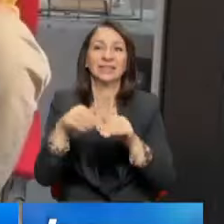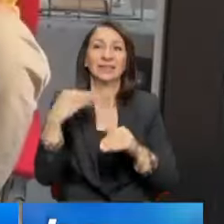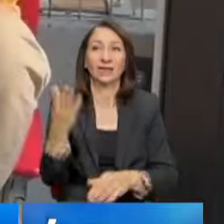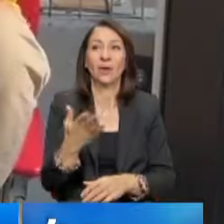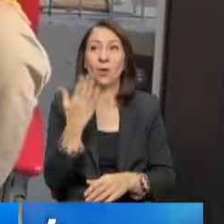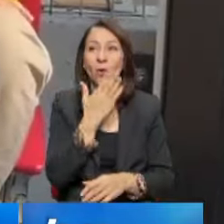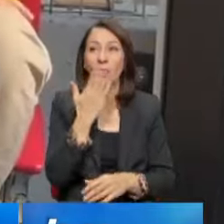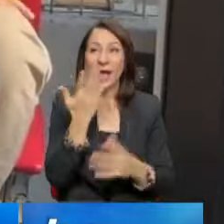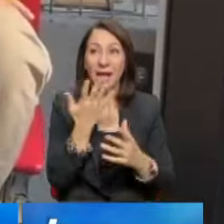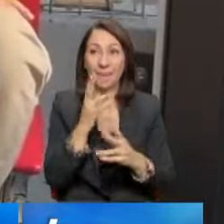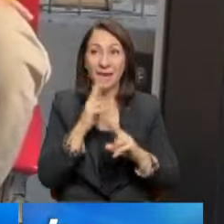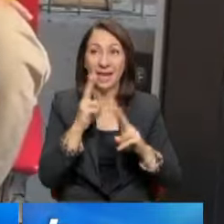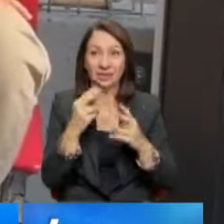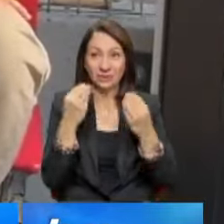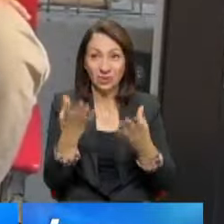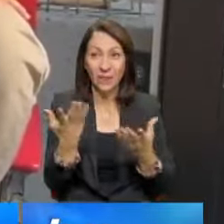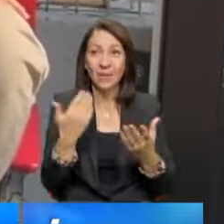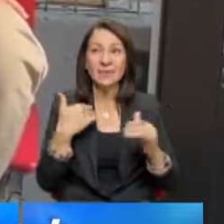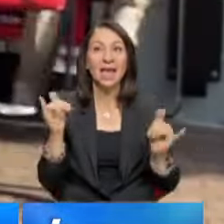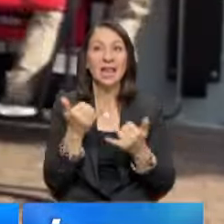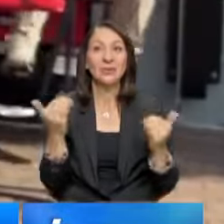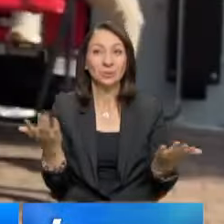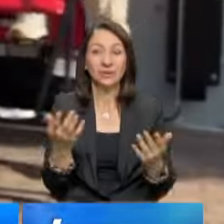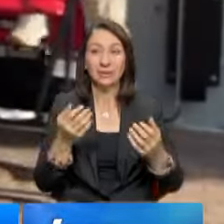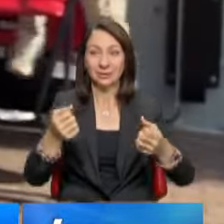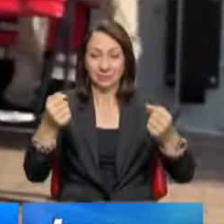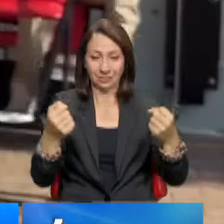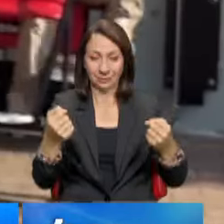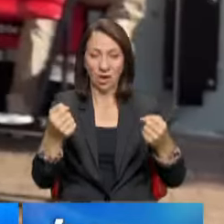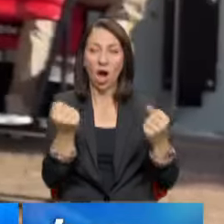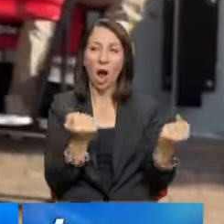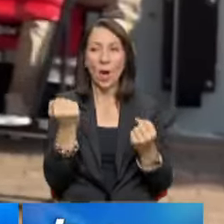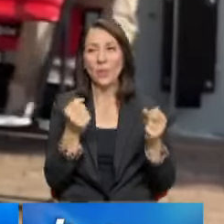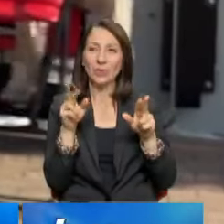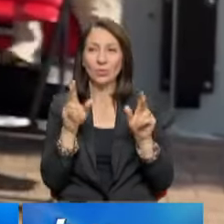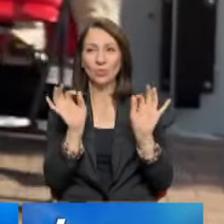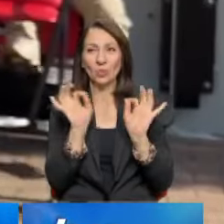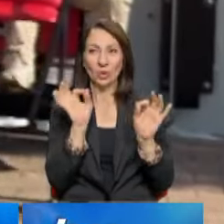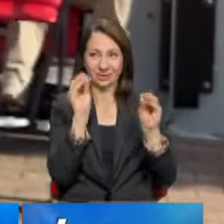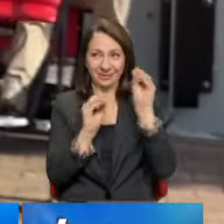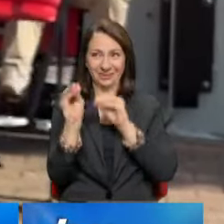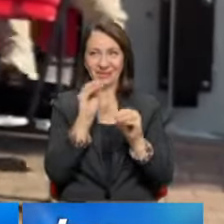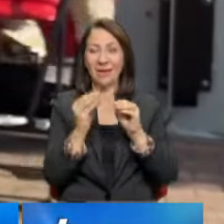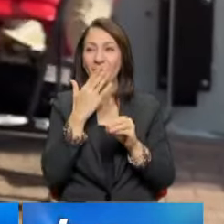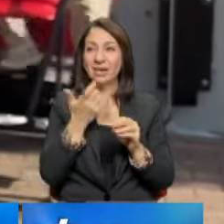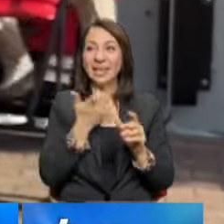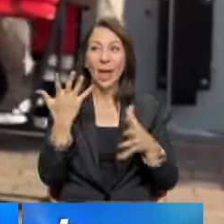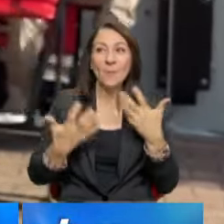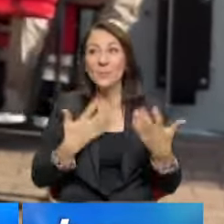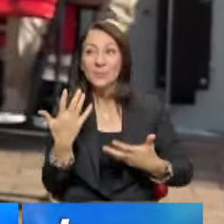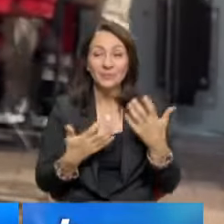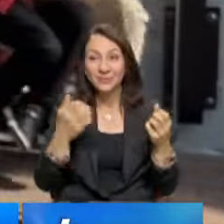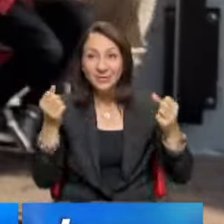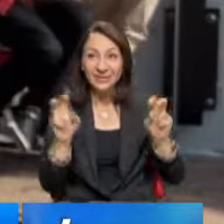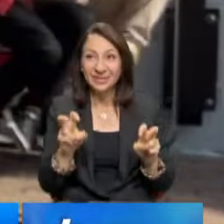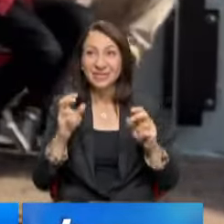sağlıyor. Okula hem enerji üretiyoruz hem de biz eğleniyoruz. Direksiyon koyduk böyle otomobil şeklinde. Tasarladık. Öğrencilerin daha çok ilgisini çeksin